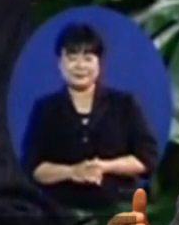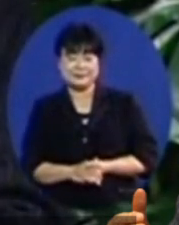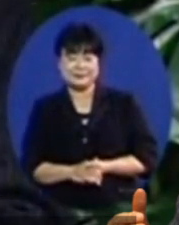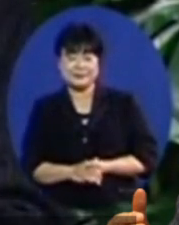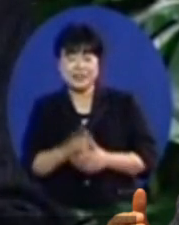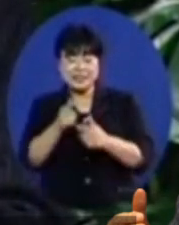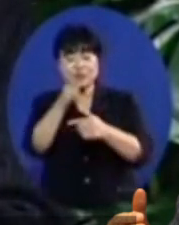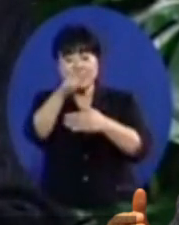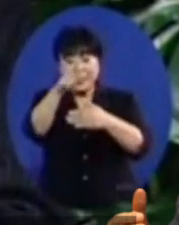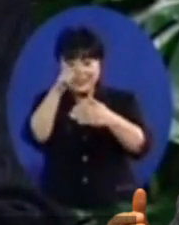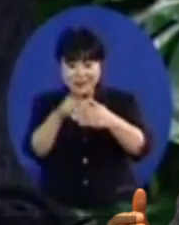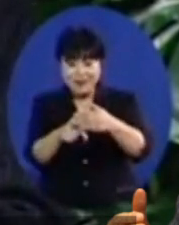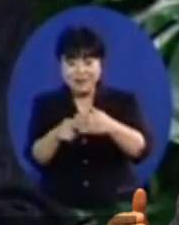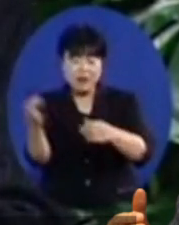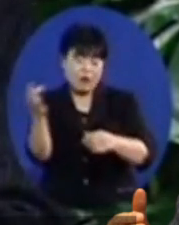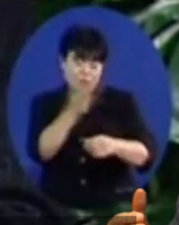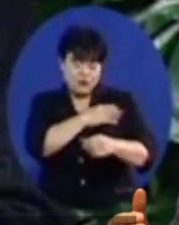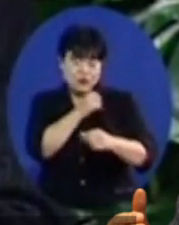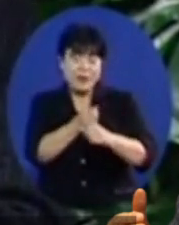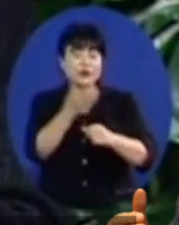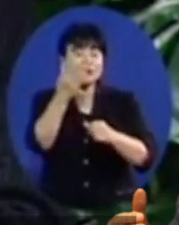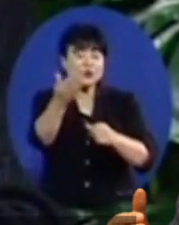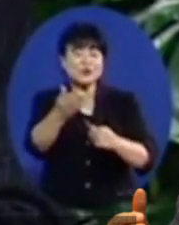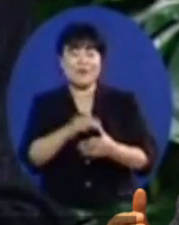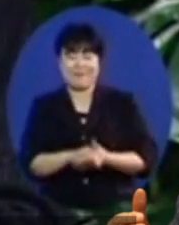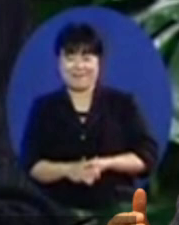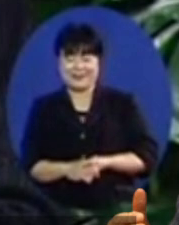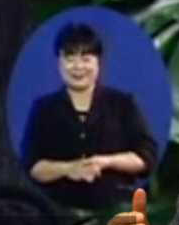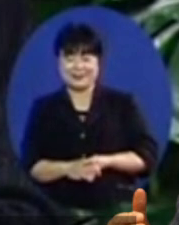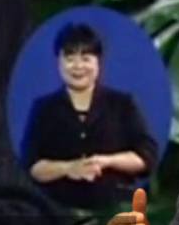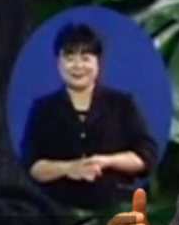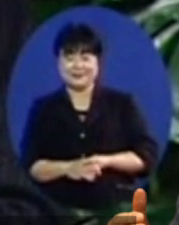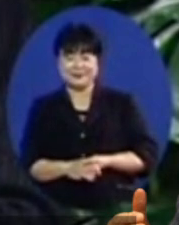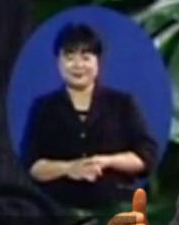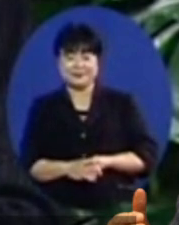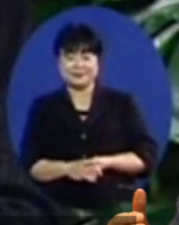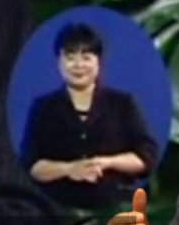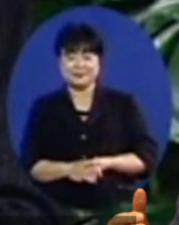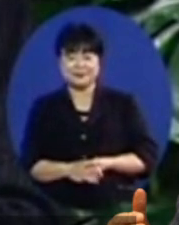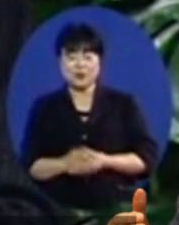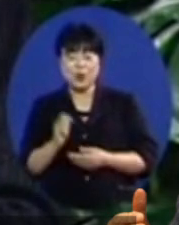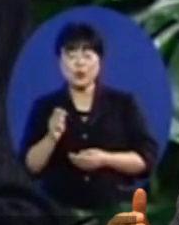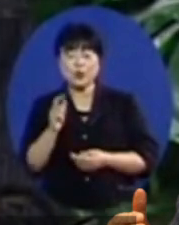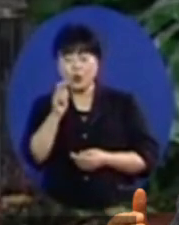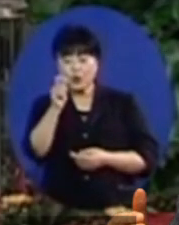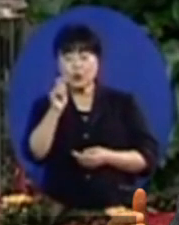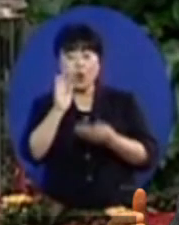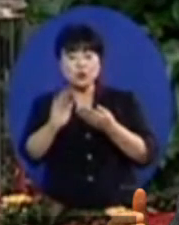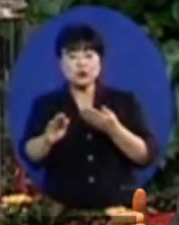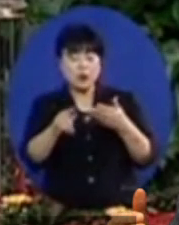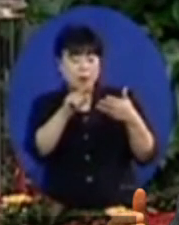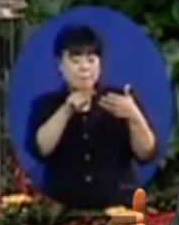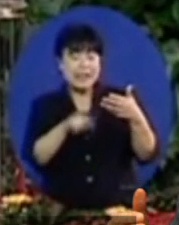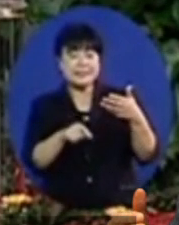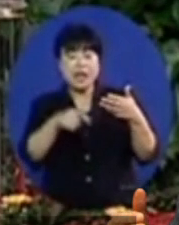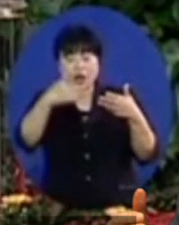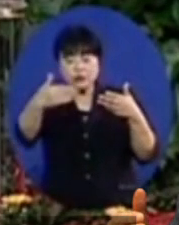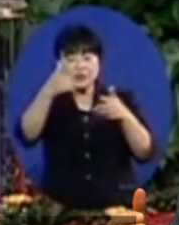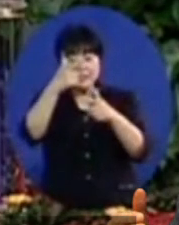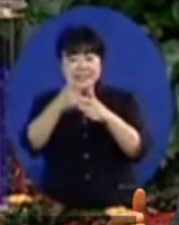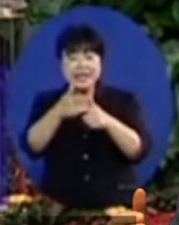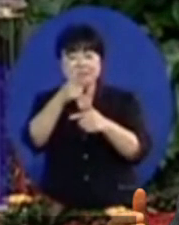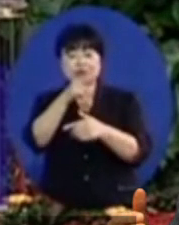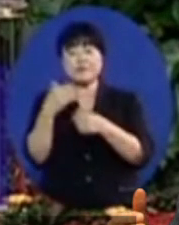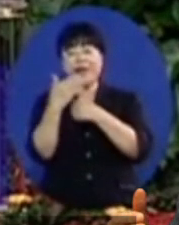그리스도 안에서 부유하게 살도록 만들어 놓은 것입니다. 고린도 후서 8장 9절 우리 주 예수